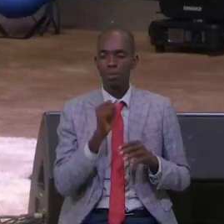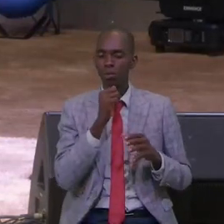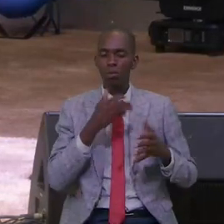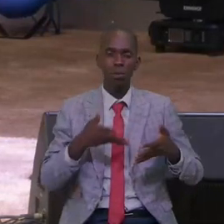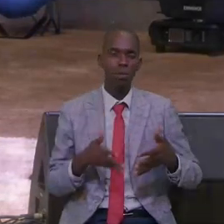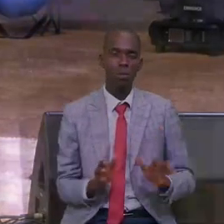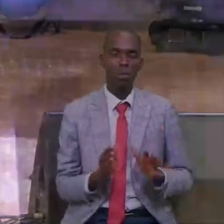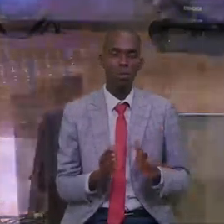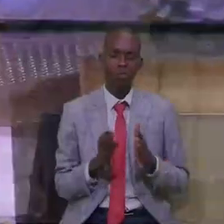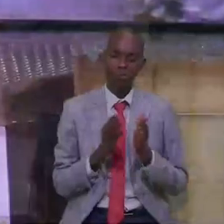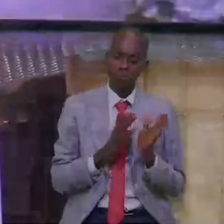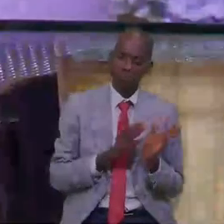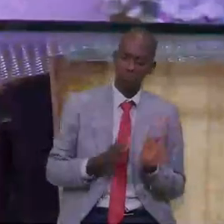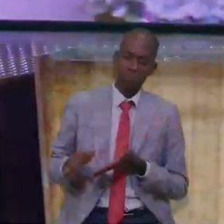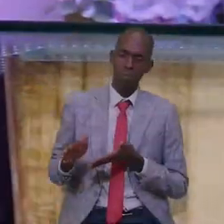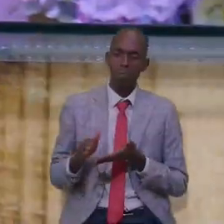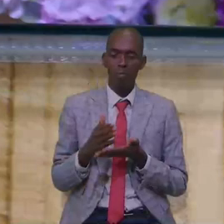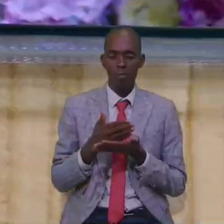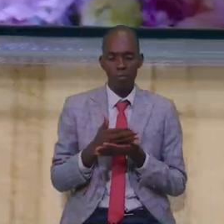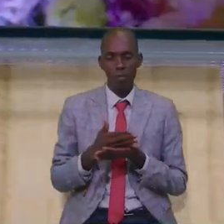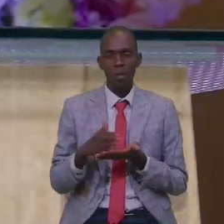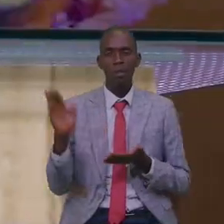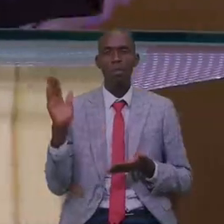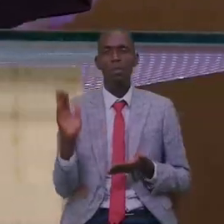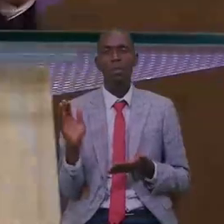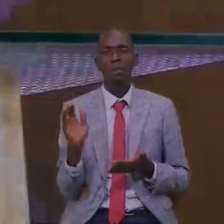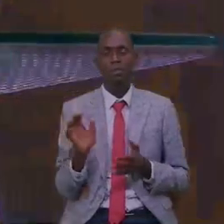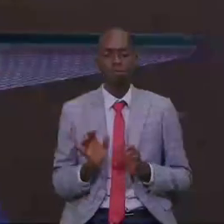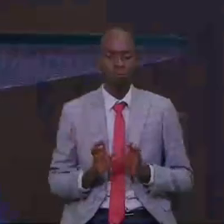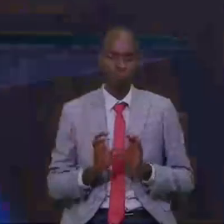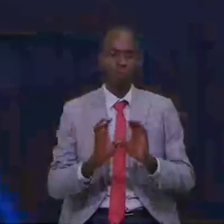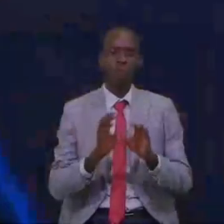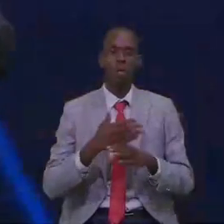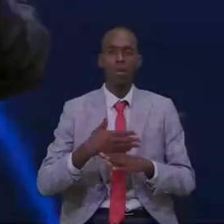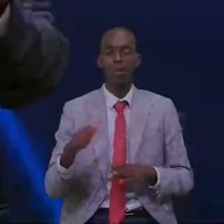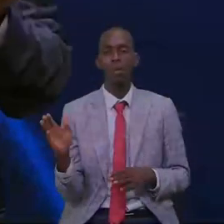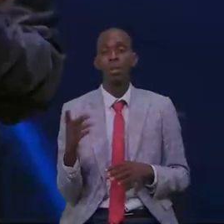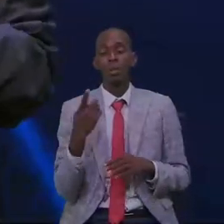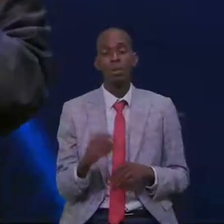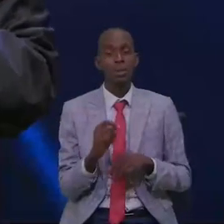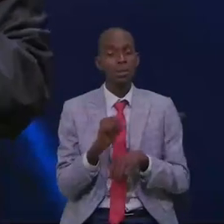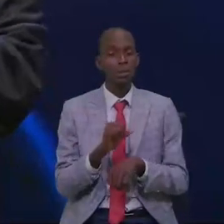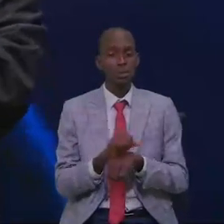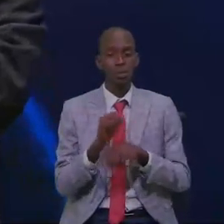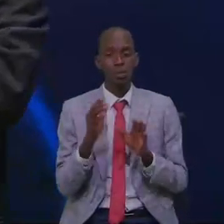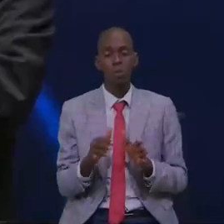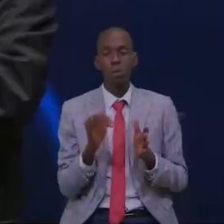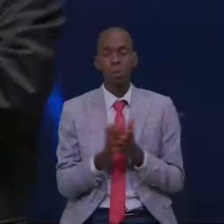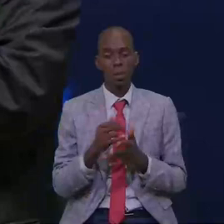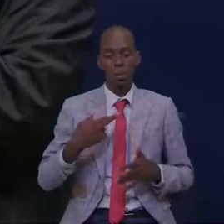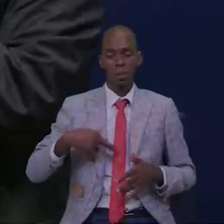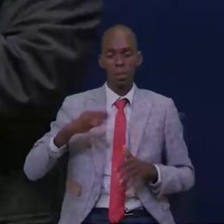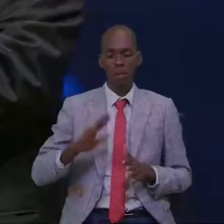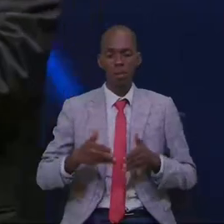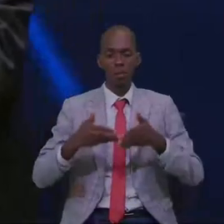ce que les bâtisseurs ont rejeté, les incrédules ont rejeté, repoussé